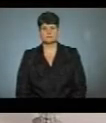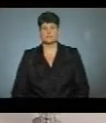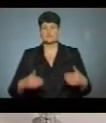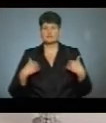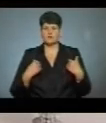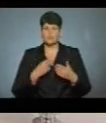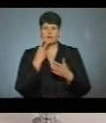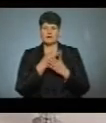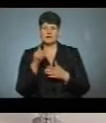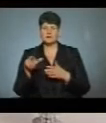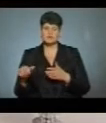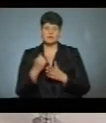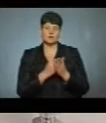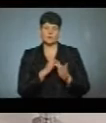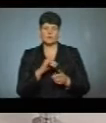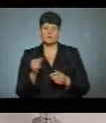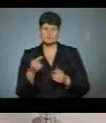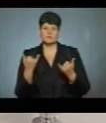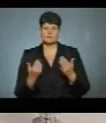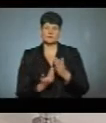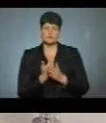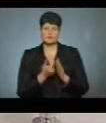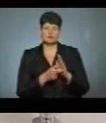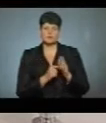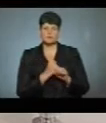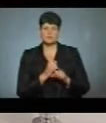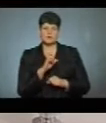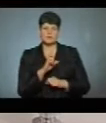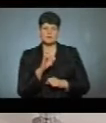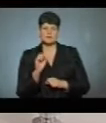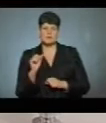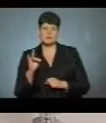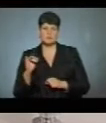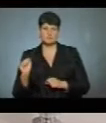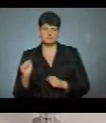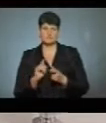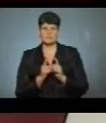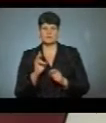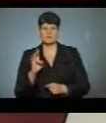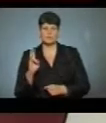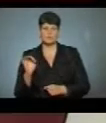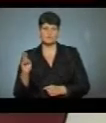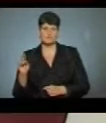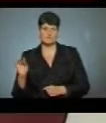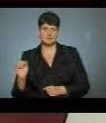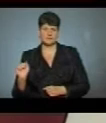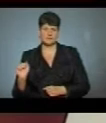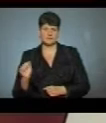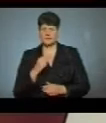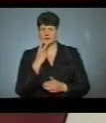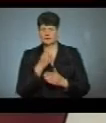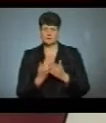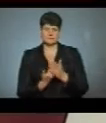Вітаю, глядачі телеканалу «ЮА Тернопіль». В ефірі новини. У студії Богдана Сарабун, сурдопереклад Надія Коцовська. Дивіться